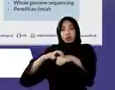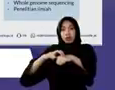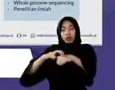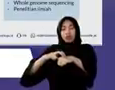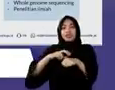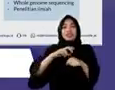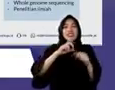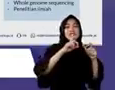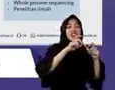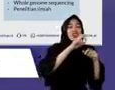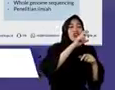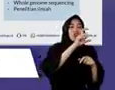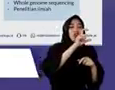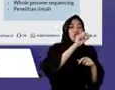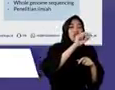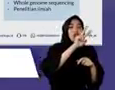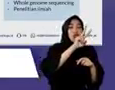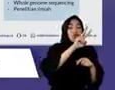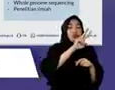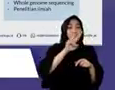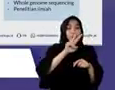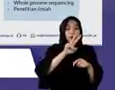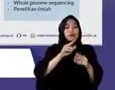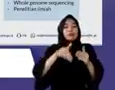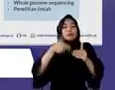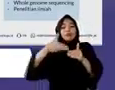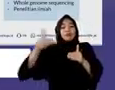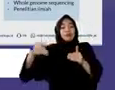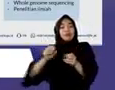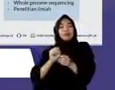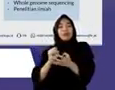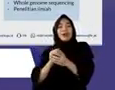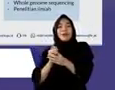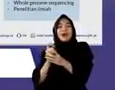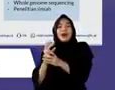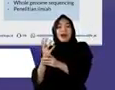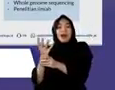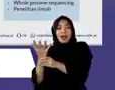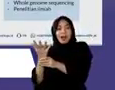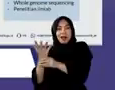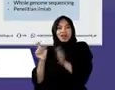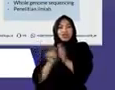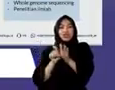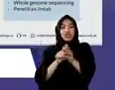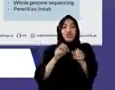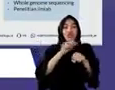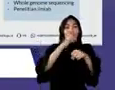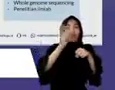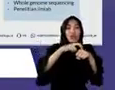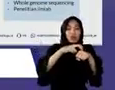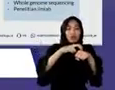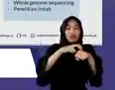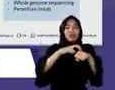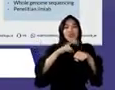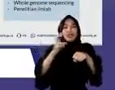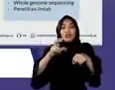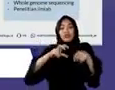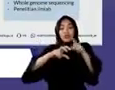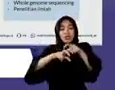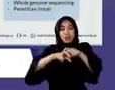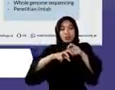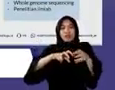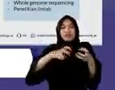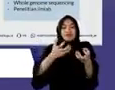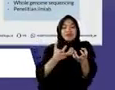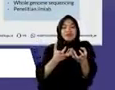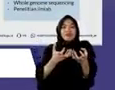SARS-CoV-2 berkembang seiring waktu. Saat sebuah virus menggandakan dirinya, terkadang